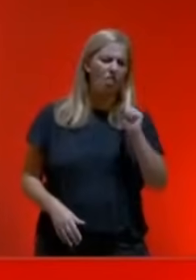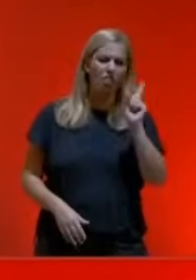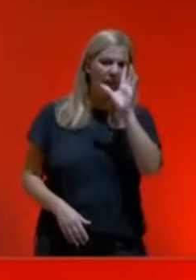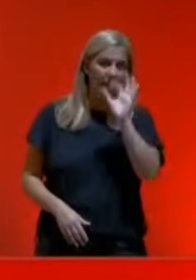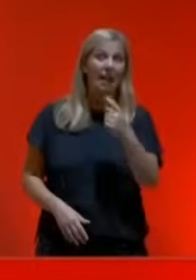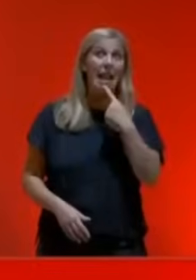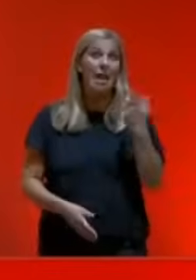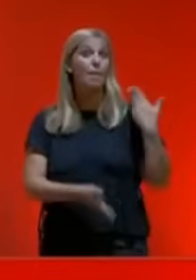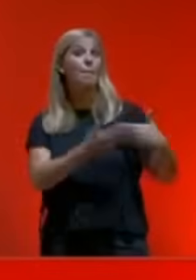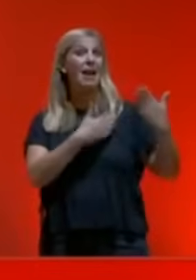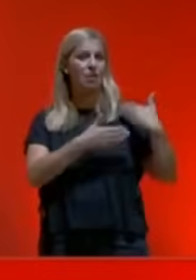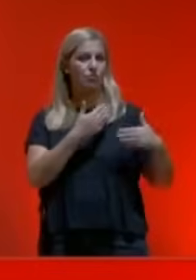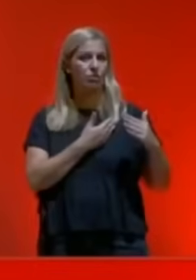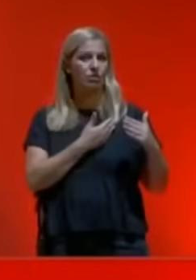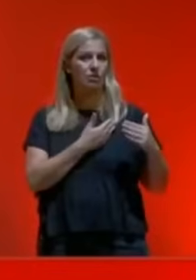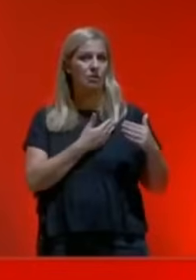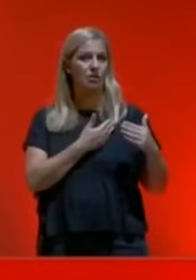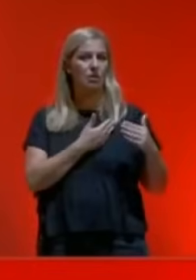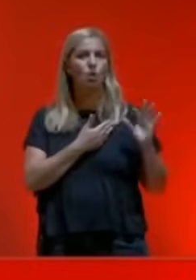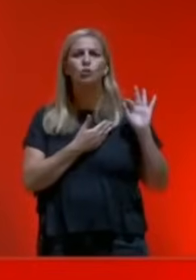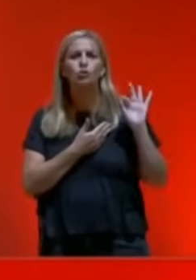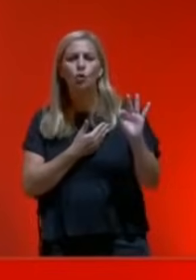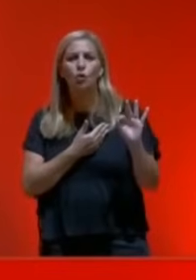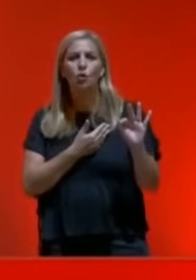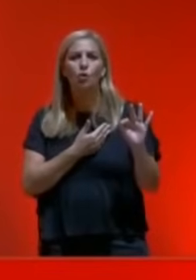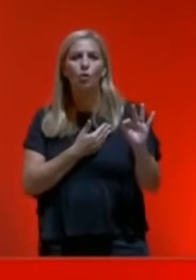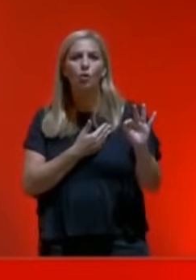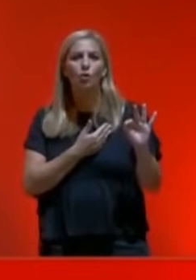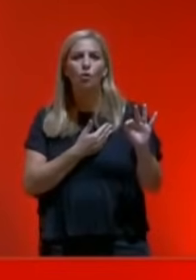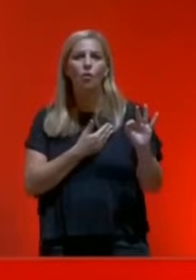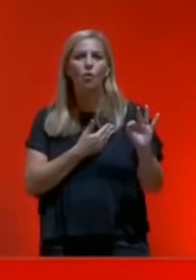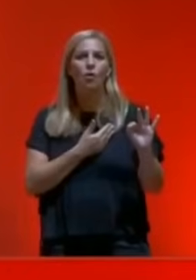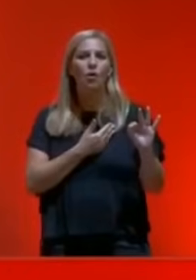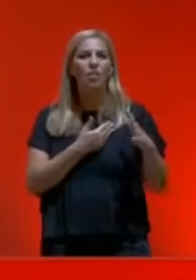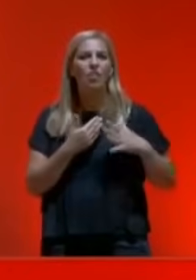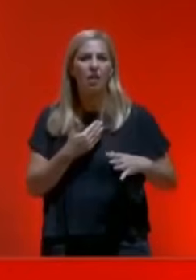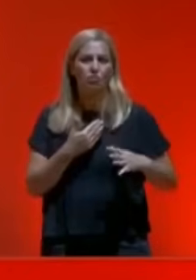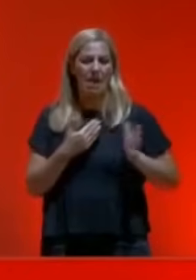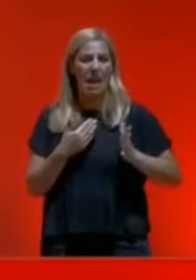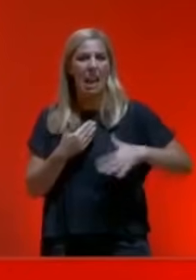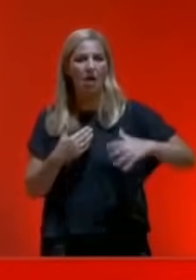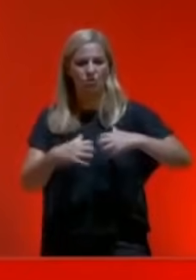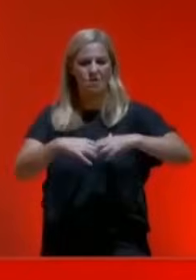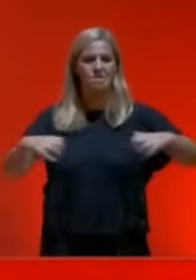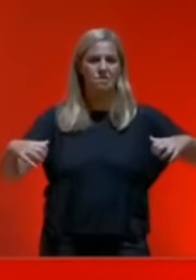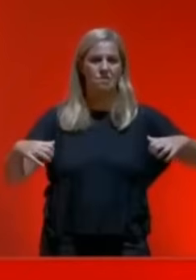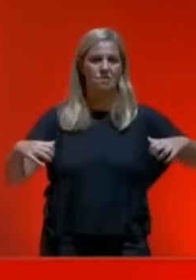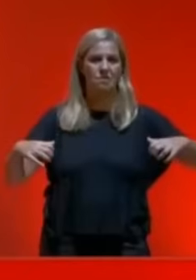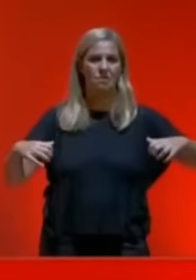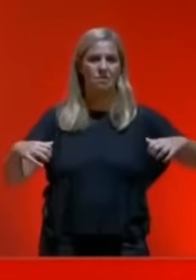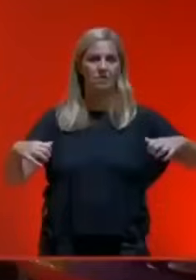εισαγωγικών για να αναμοχλεύουμε ένστικτα διχασμού και μαζί με